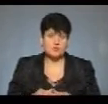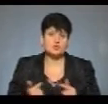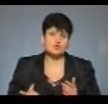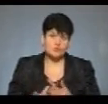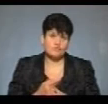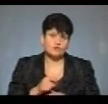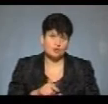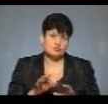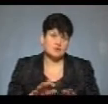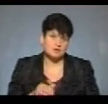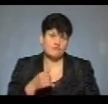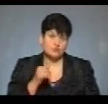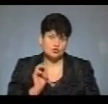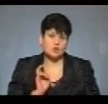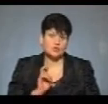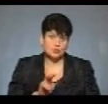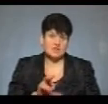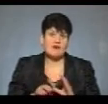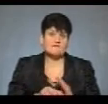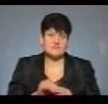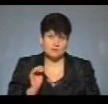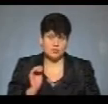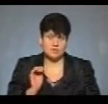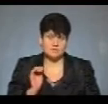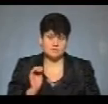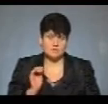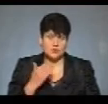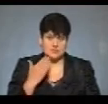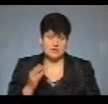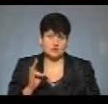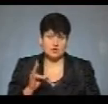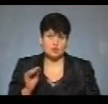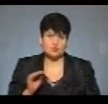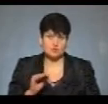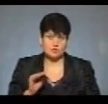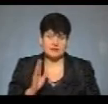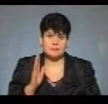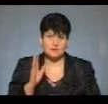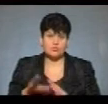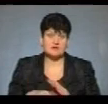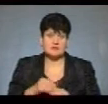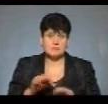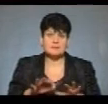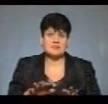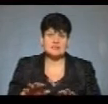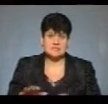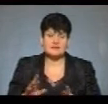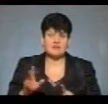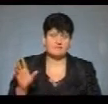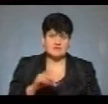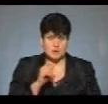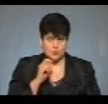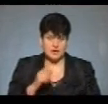ж статусі, як вчора, йдуть на вибори в останню неділю жовтня, на майбутні вибори місцеві, як вся